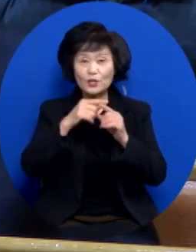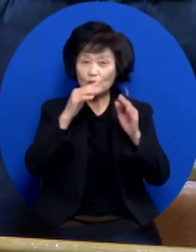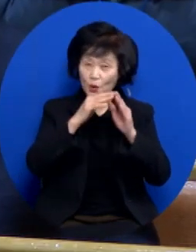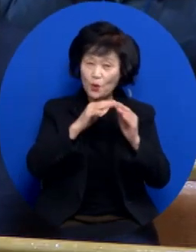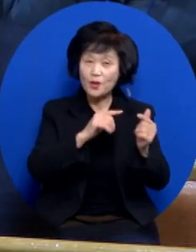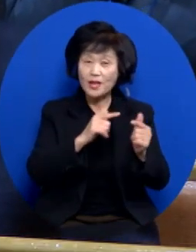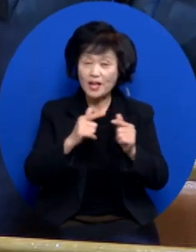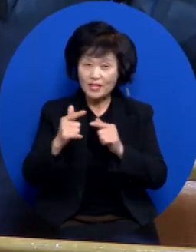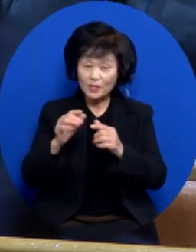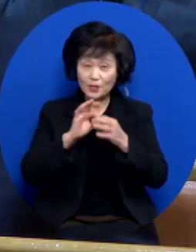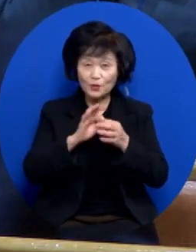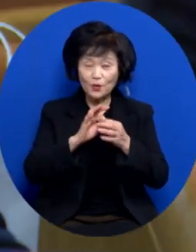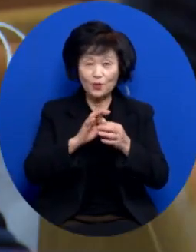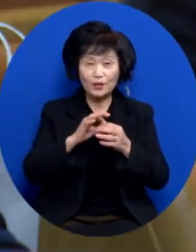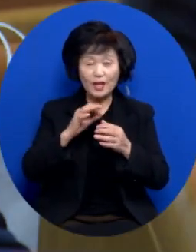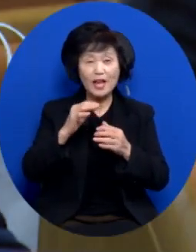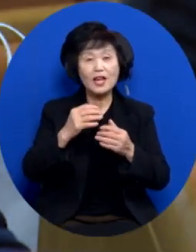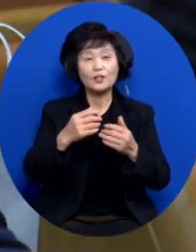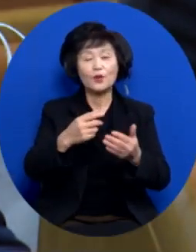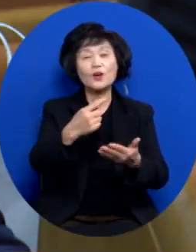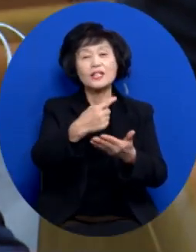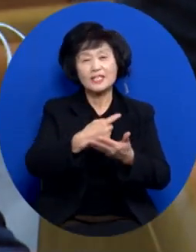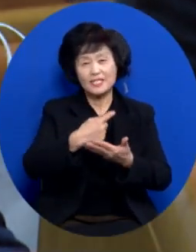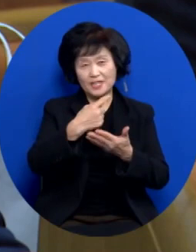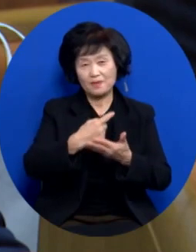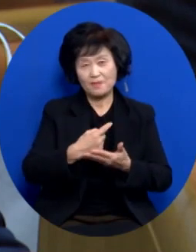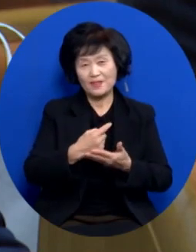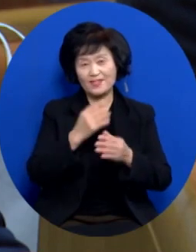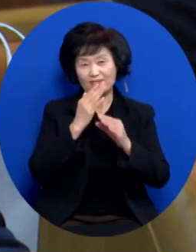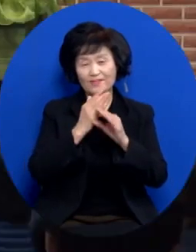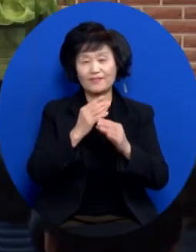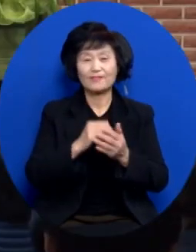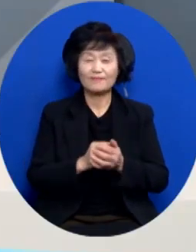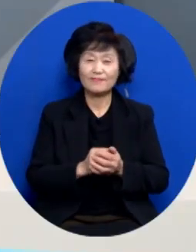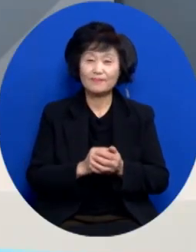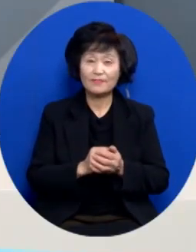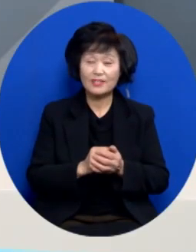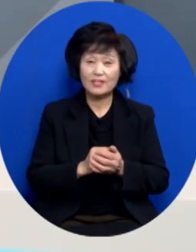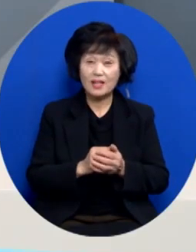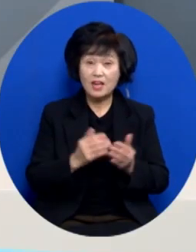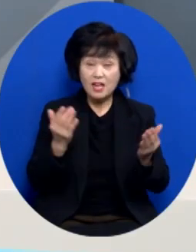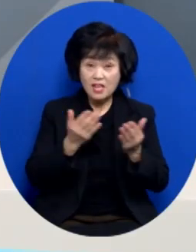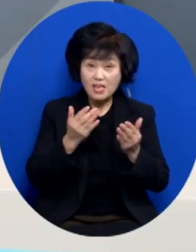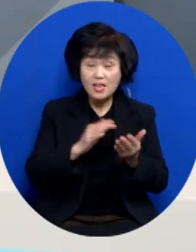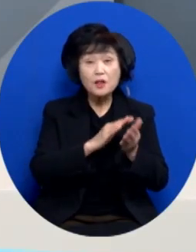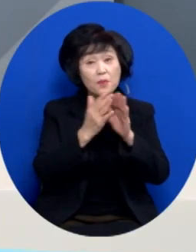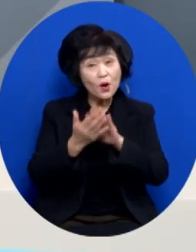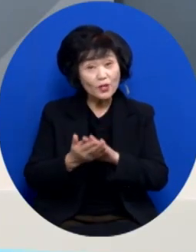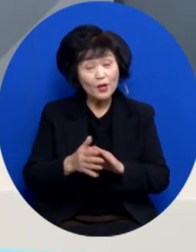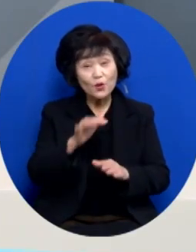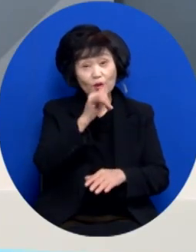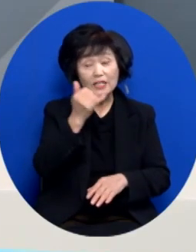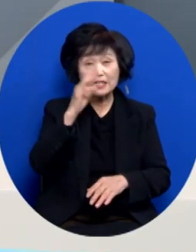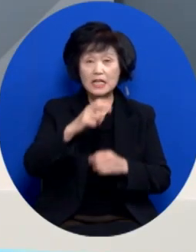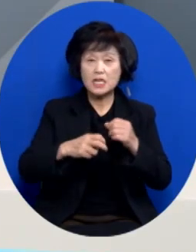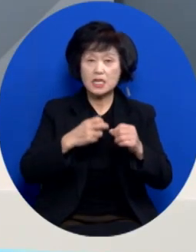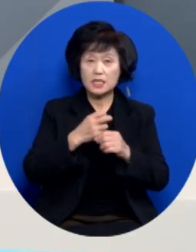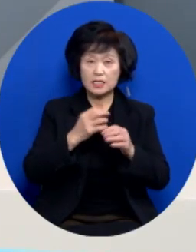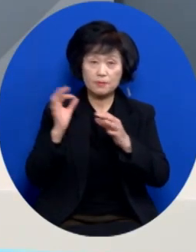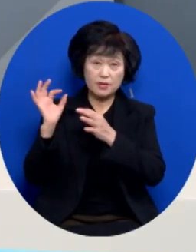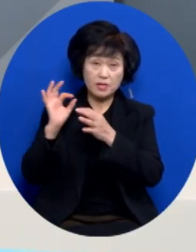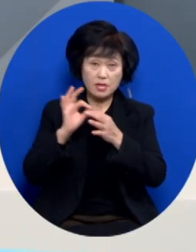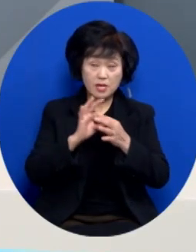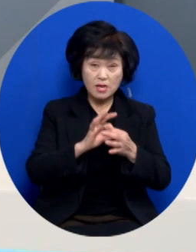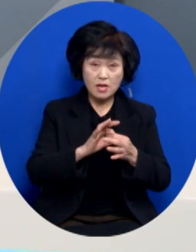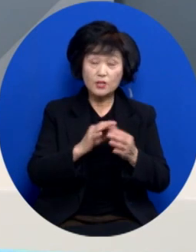후원받고 있고 신청받고 있습니다. 네, 시대 변화에 발맞춰 사역에도 변화를 주셨는데요. 20년 넘게 사역을 해오셨지만